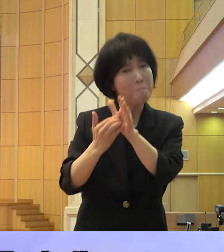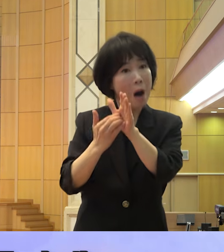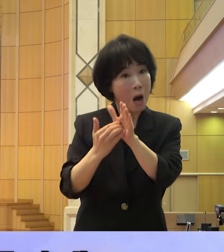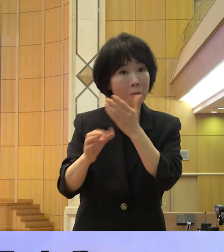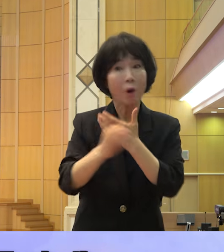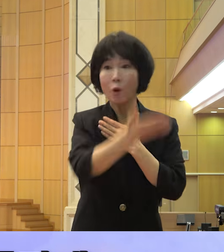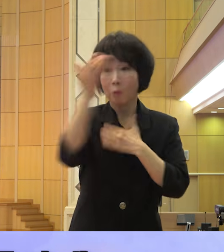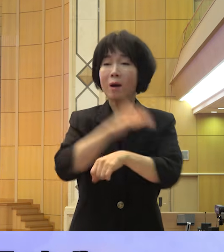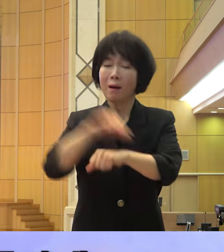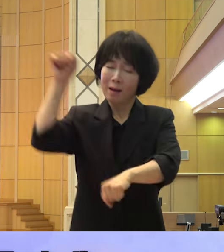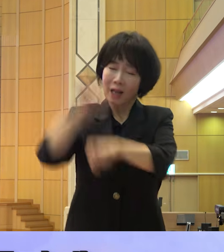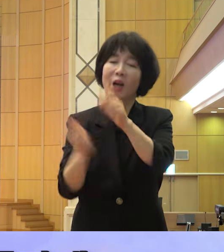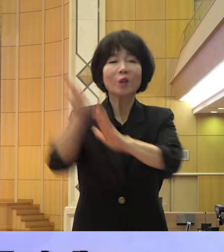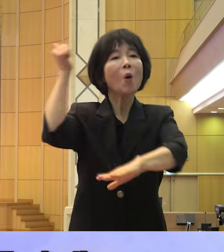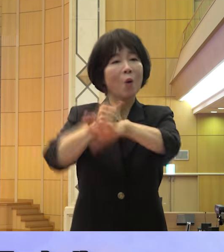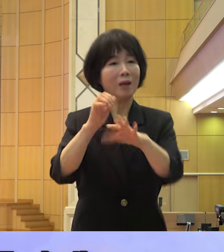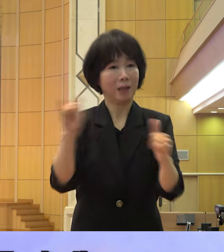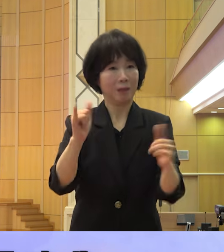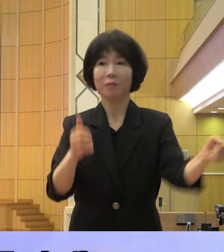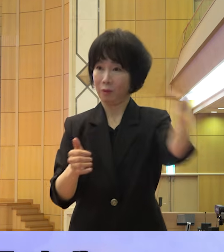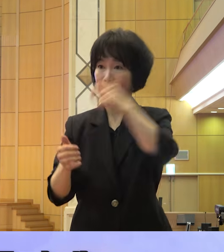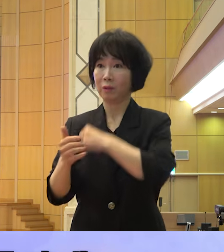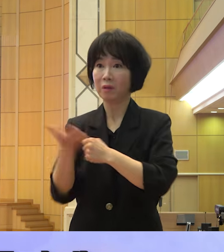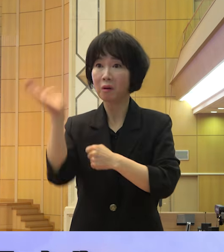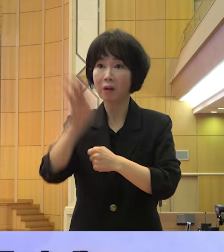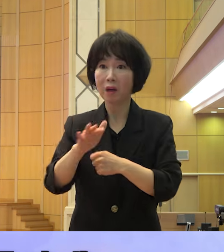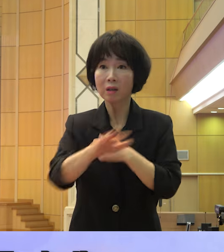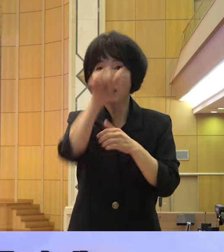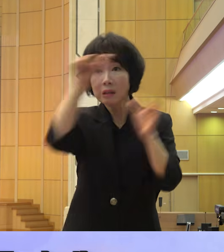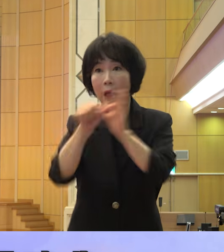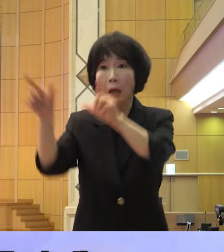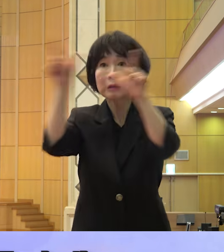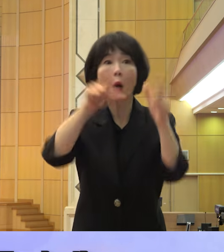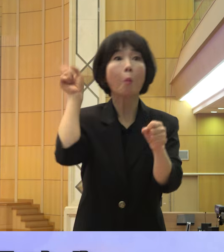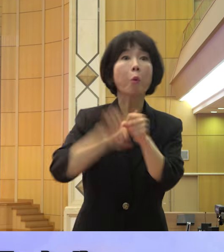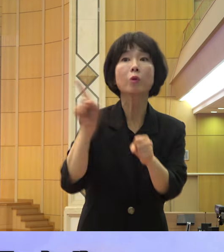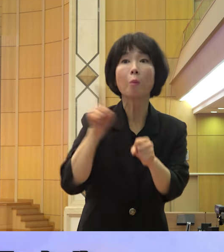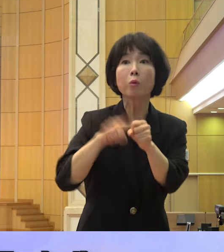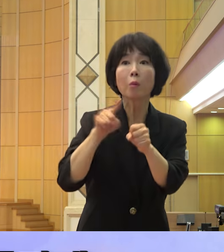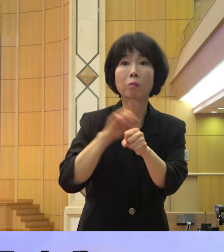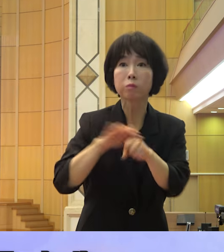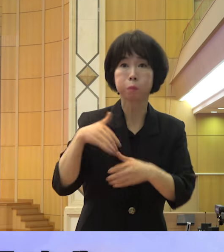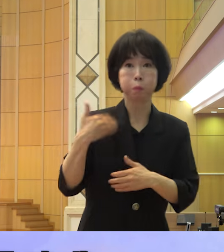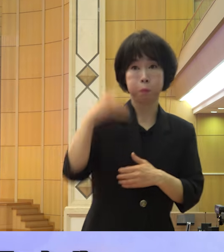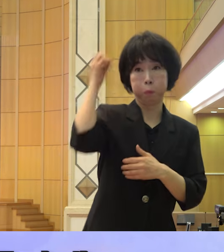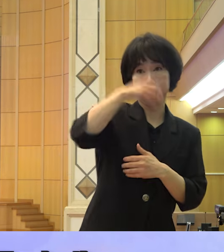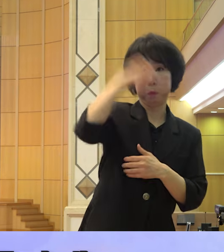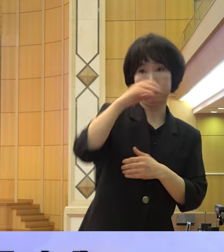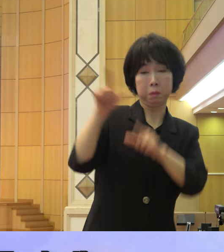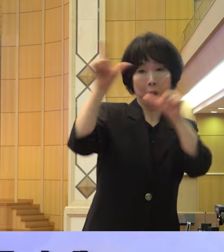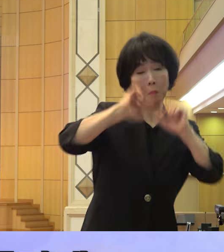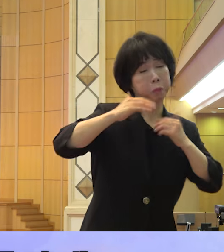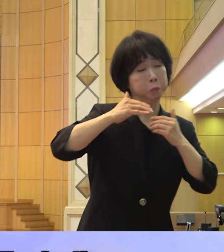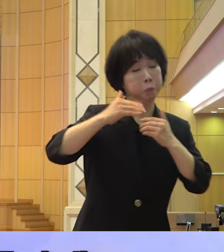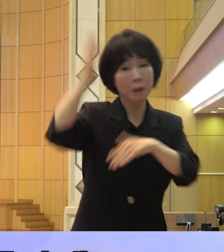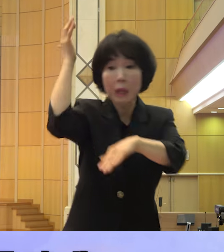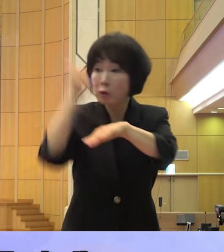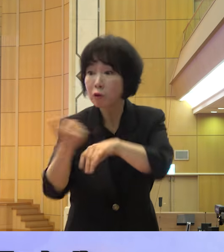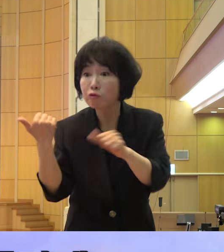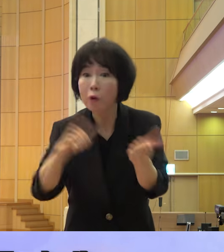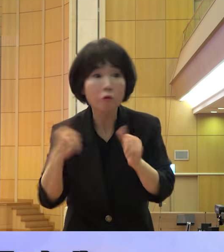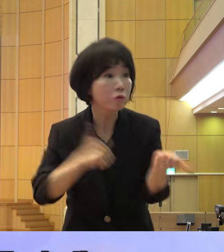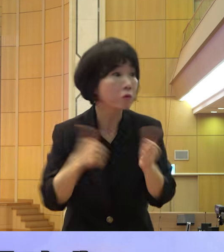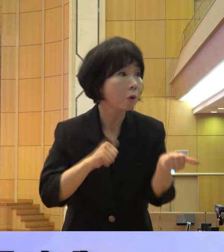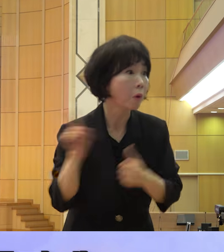이루었다면 여러분들은 잘 사는 거예요. 근데 목적도 모르고 목적을 이루지 못하고 살았다